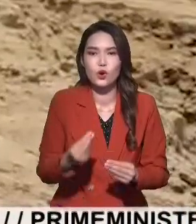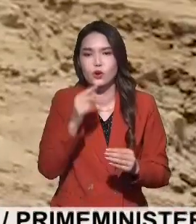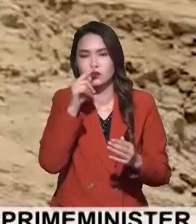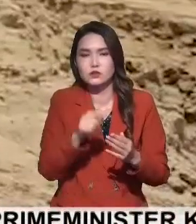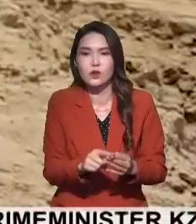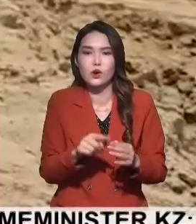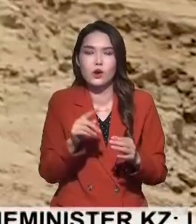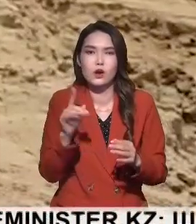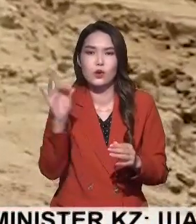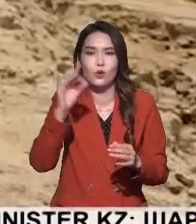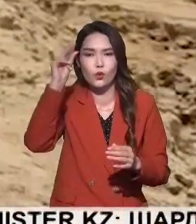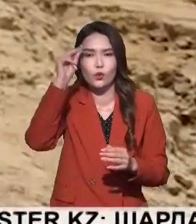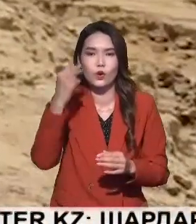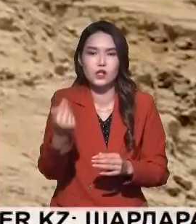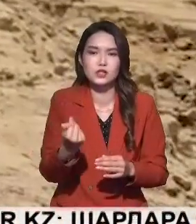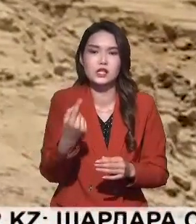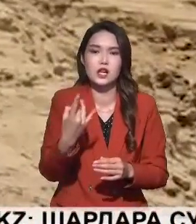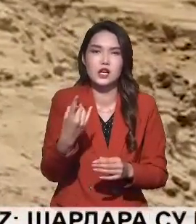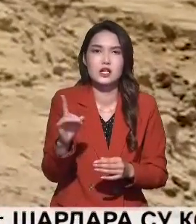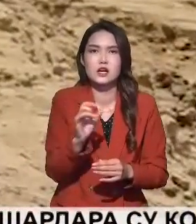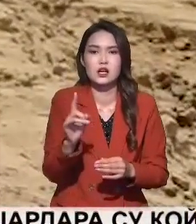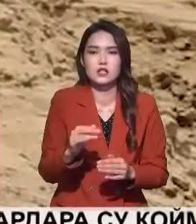13-15 күннің көлемінде бір деңгейде ұстап тұр.